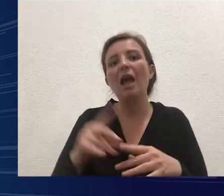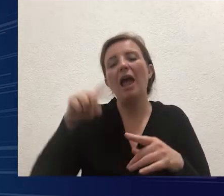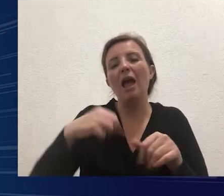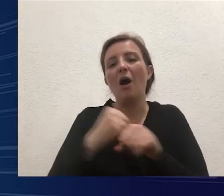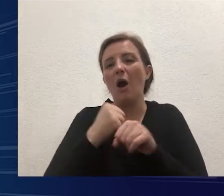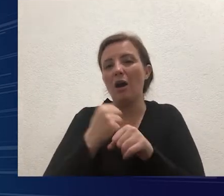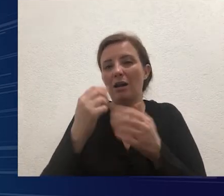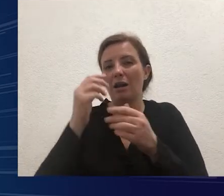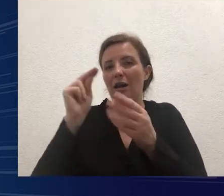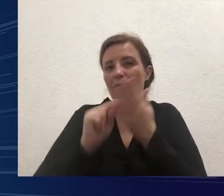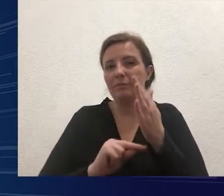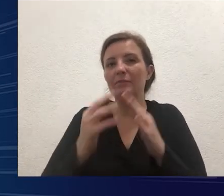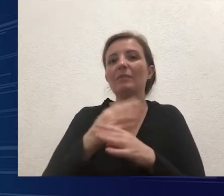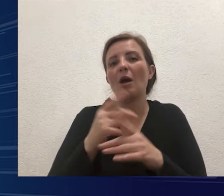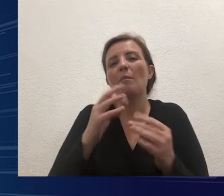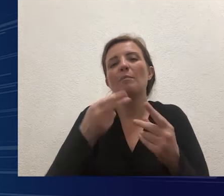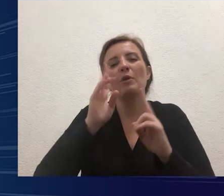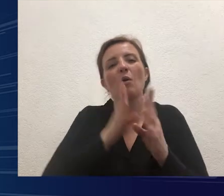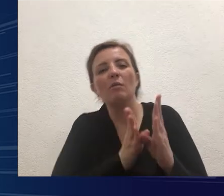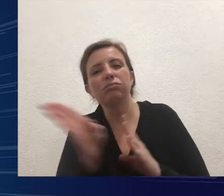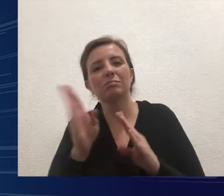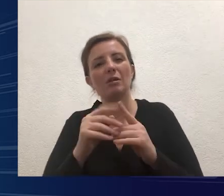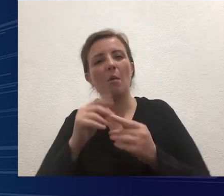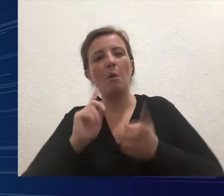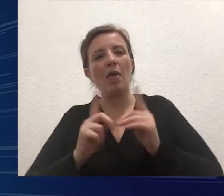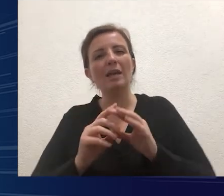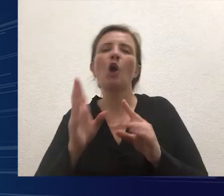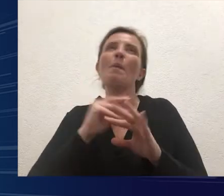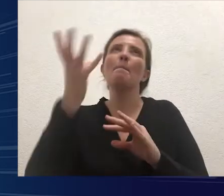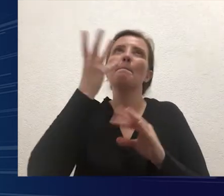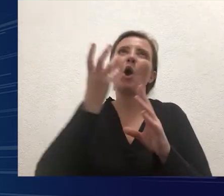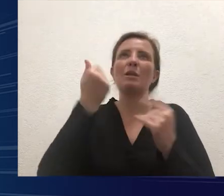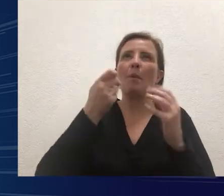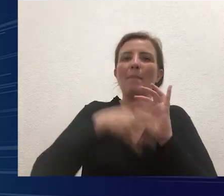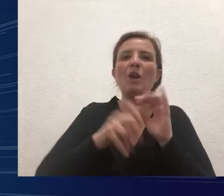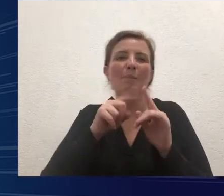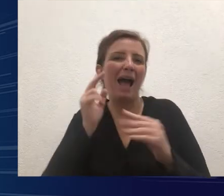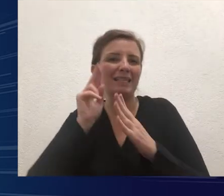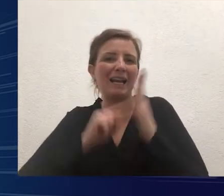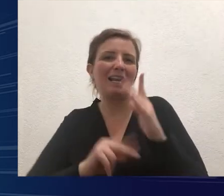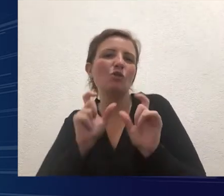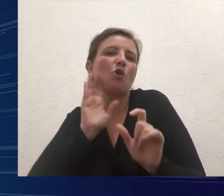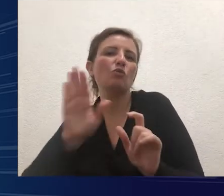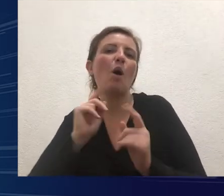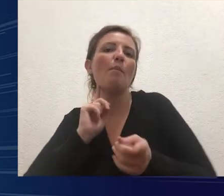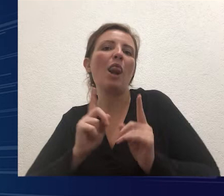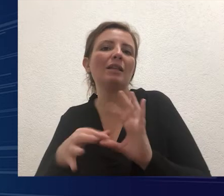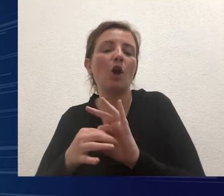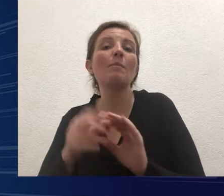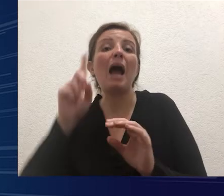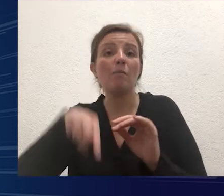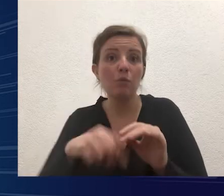dante soprattutto le opere di segno politico più che immediatamente poetico ma anche